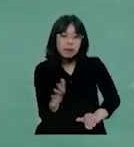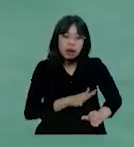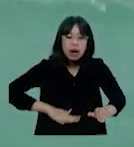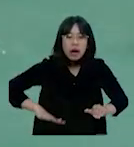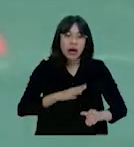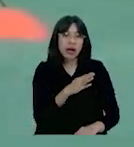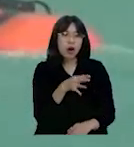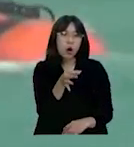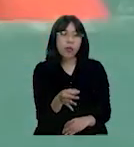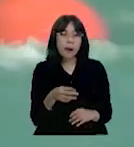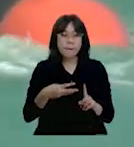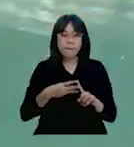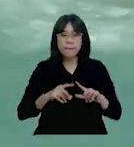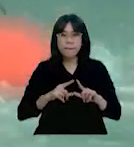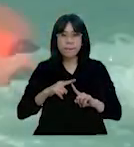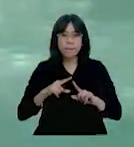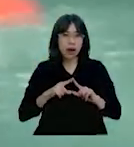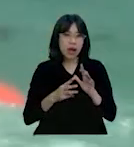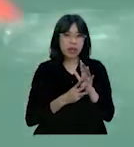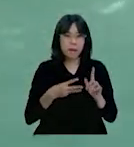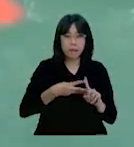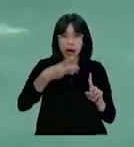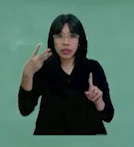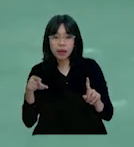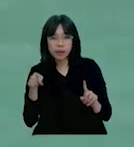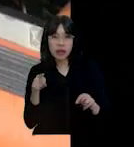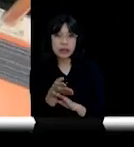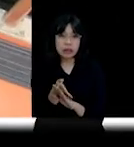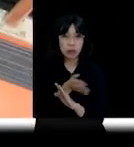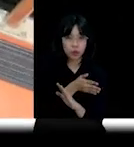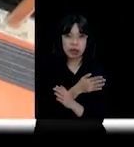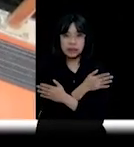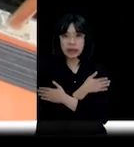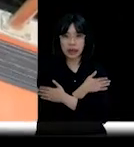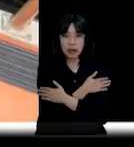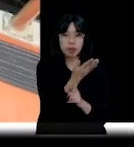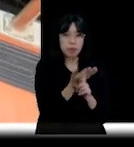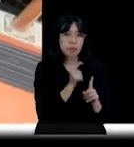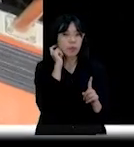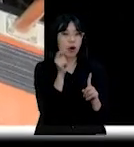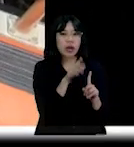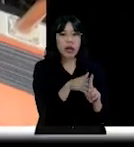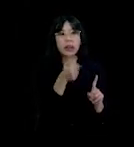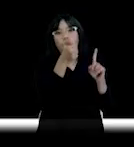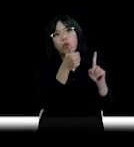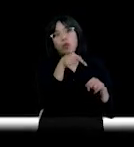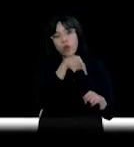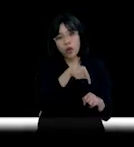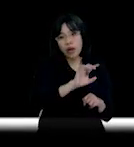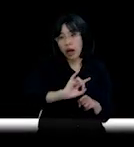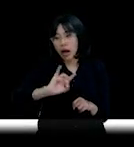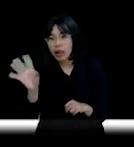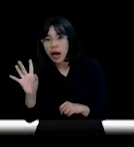Batam. Pada pencarian sebelumnya, tim SAR menemukan satu jenazah berjenis kelamin perempuan. Sementara kapal patroli lainnya juga